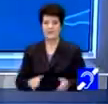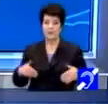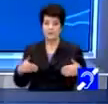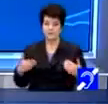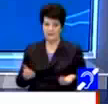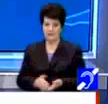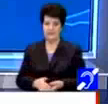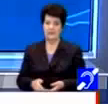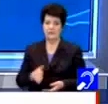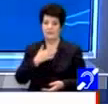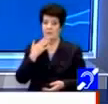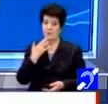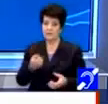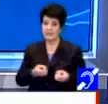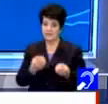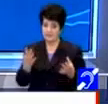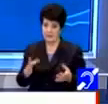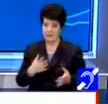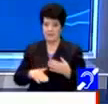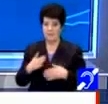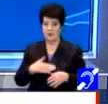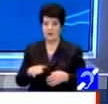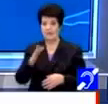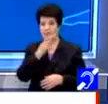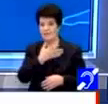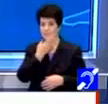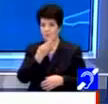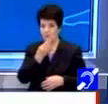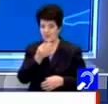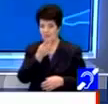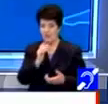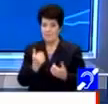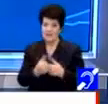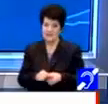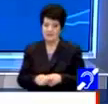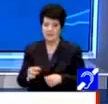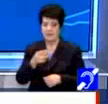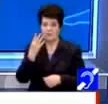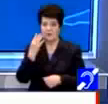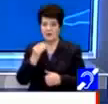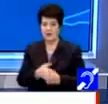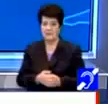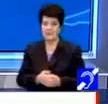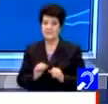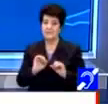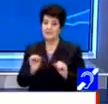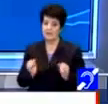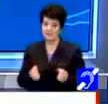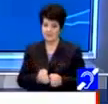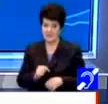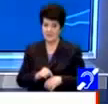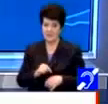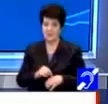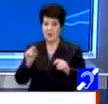Bun găsit! După mai multe zile în care ne-am bucurat de timp frumos, vremea schimbă macazul în Republica Moldova. Se răcește simțitor și